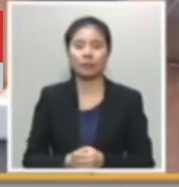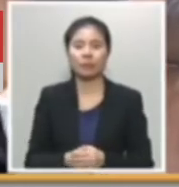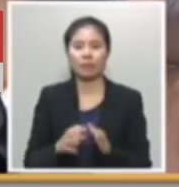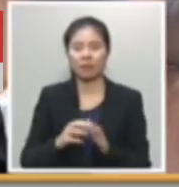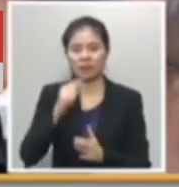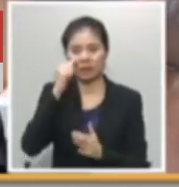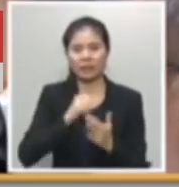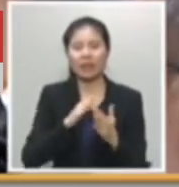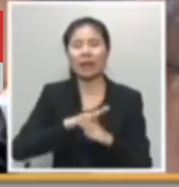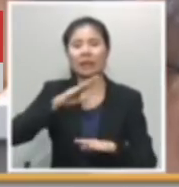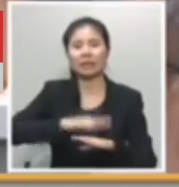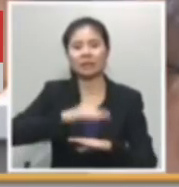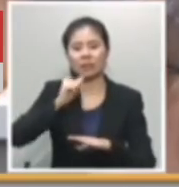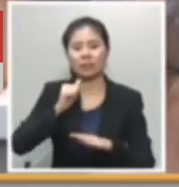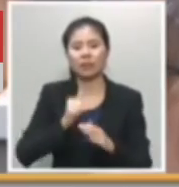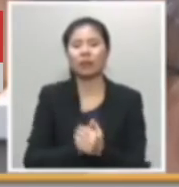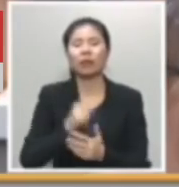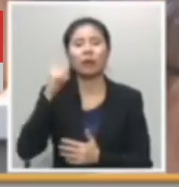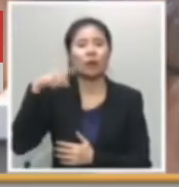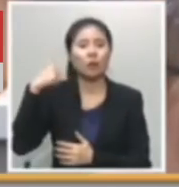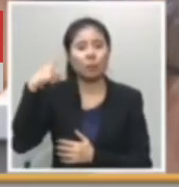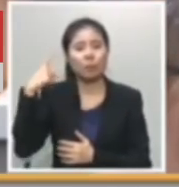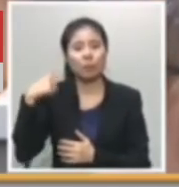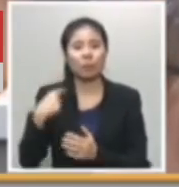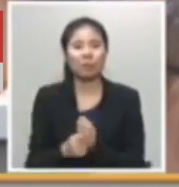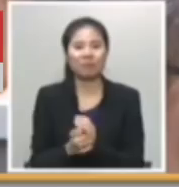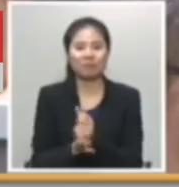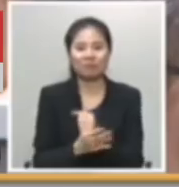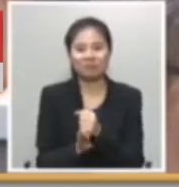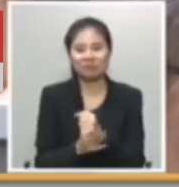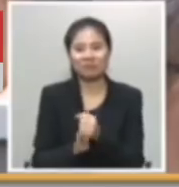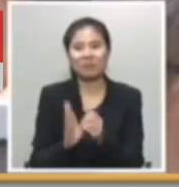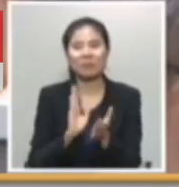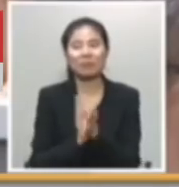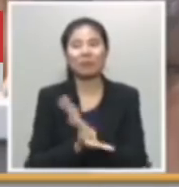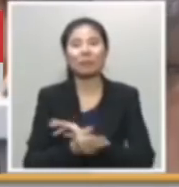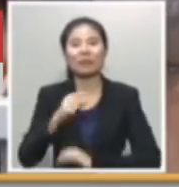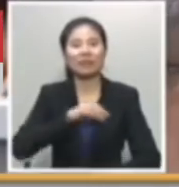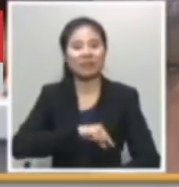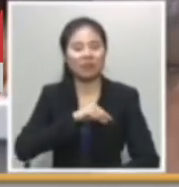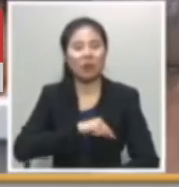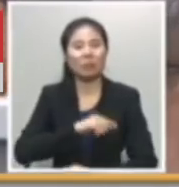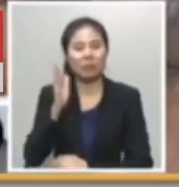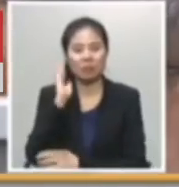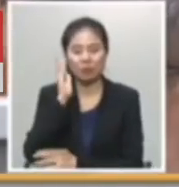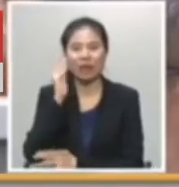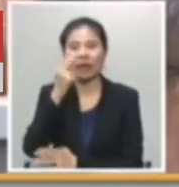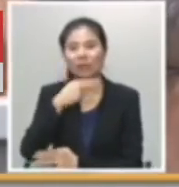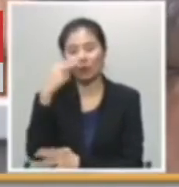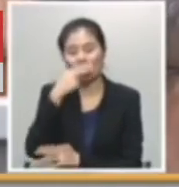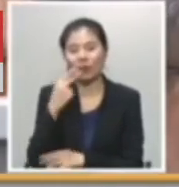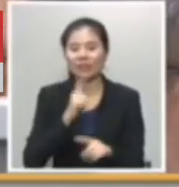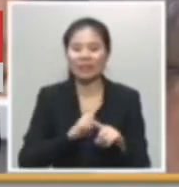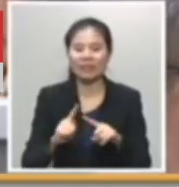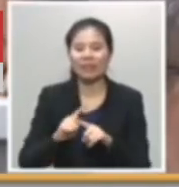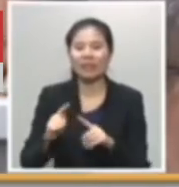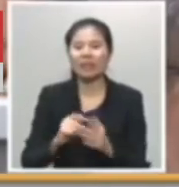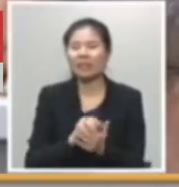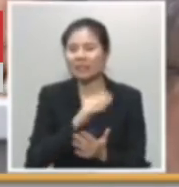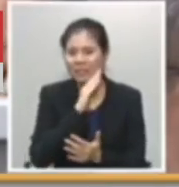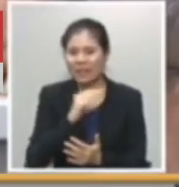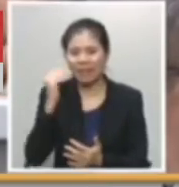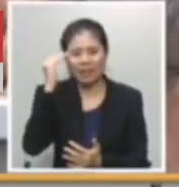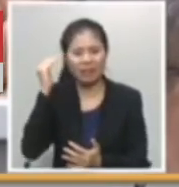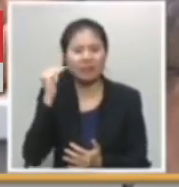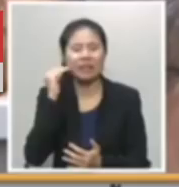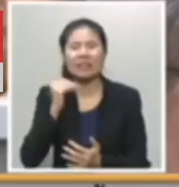ไทยเก่งมากเลยนะครับเปลี่ยนตุ๊ดเป็นติ๋มเปลี่ยนติ๋มเป็นแต๋วเปลี่ยนทอมเป็นนาเดทดีที่สุดในโลกใครไปทำเกาหลีนะกลับมาก็หน้าเ